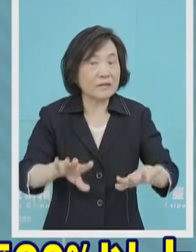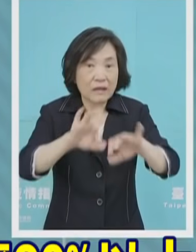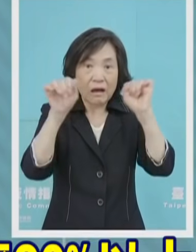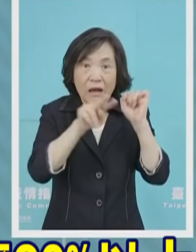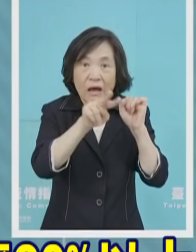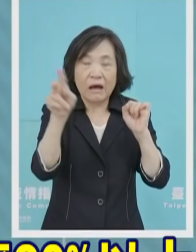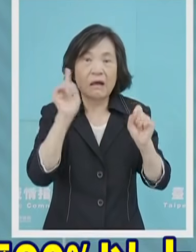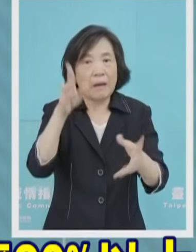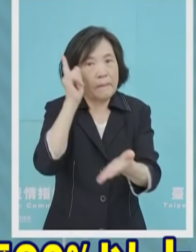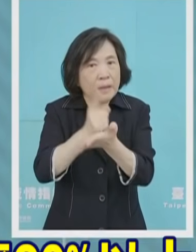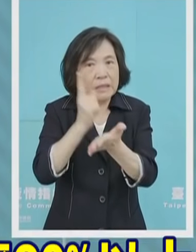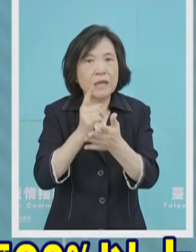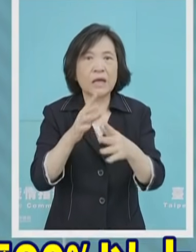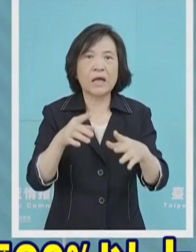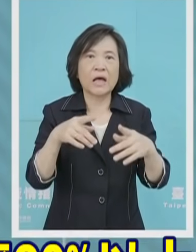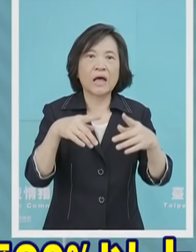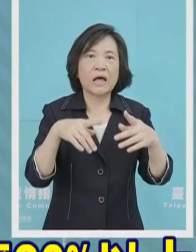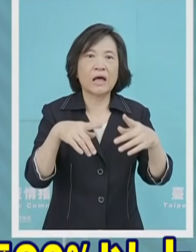现在还是每天。